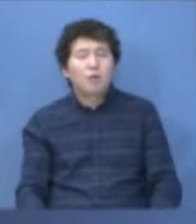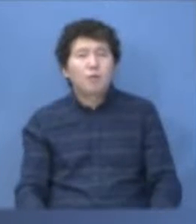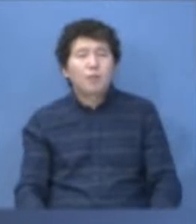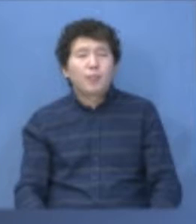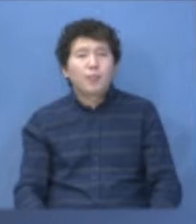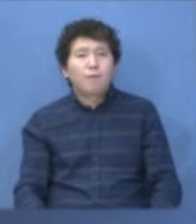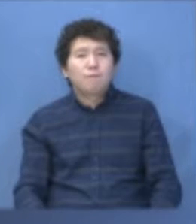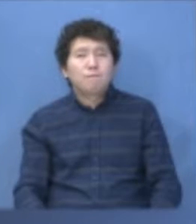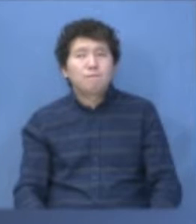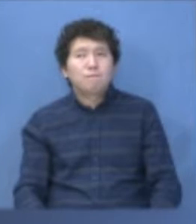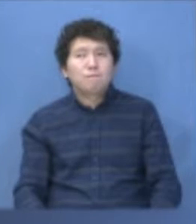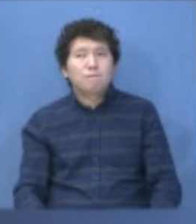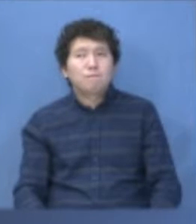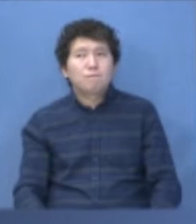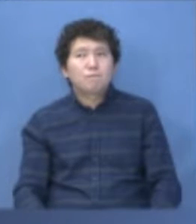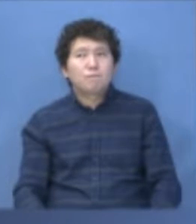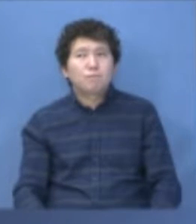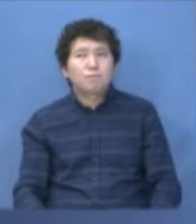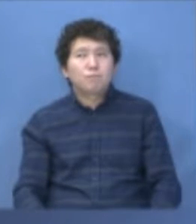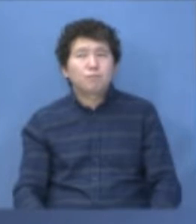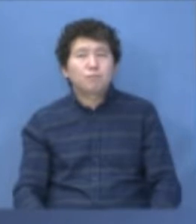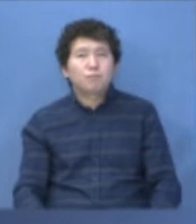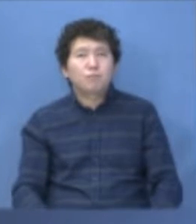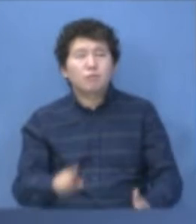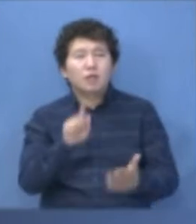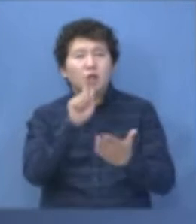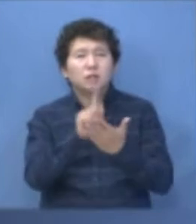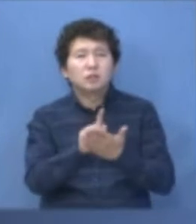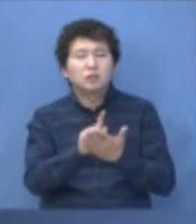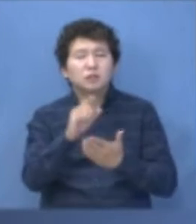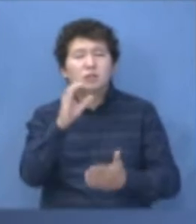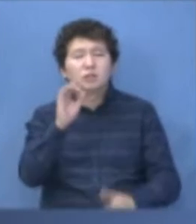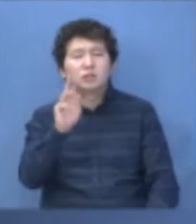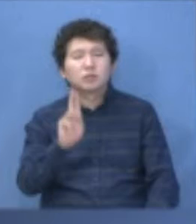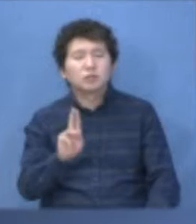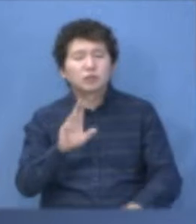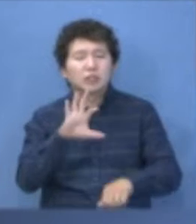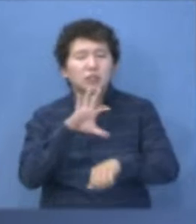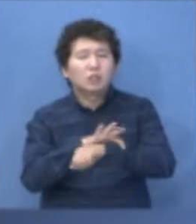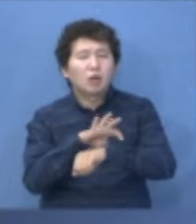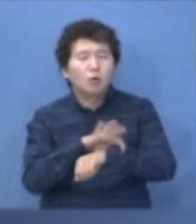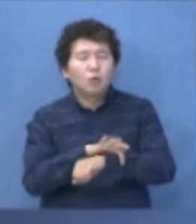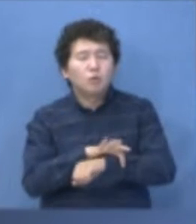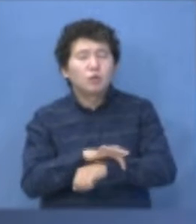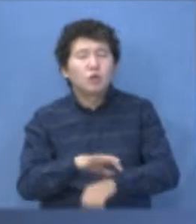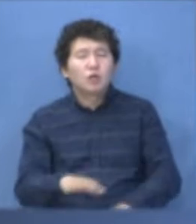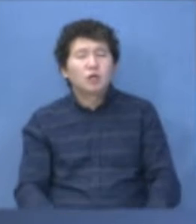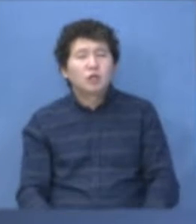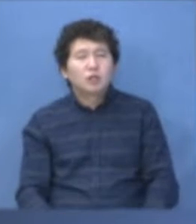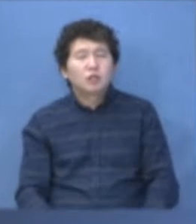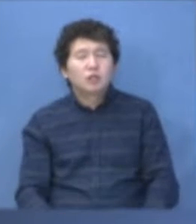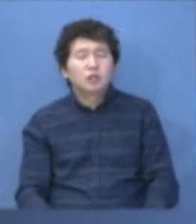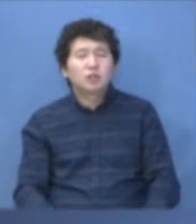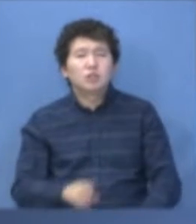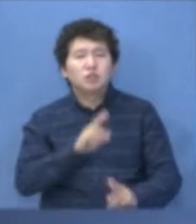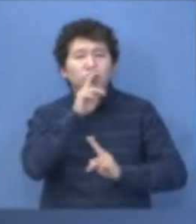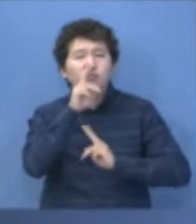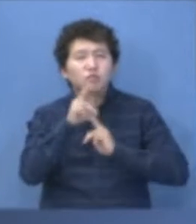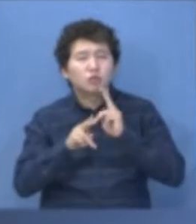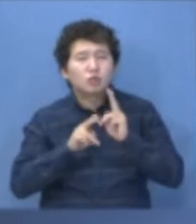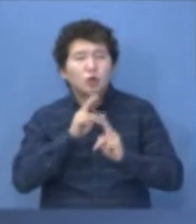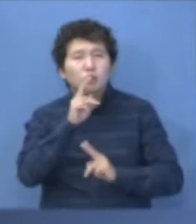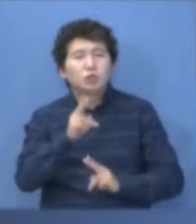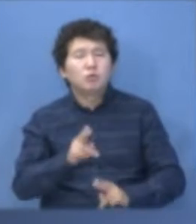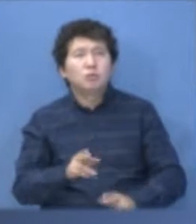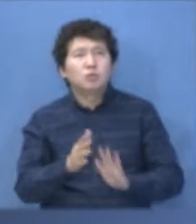Не секрет, что система обязательного социального медицинского страхования в последнее время вызывает немало критики. А жалобы пациентов на